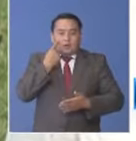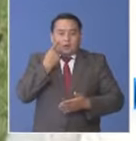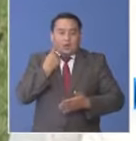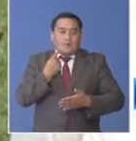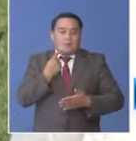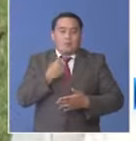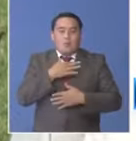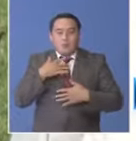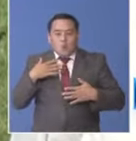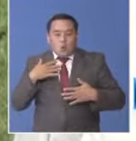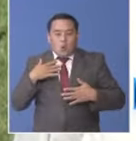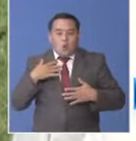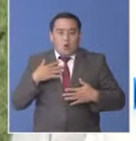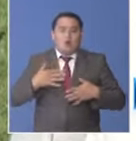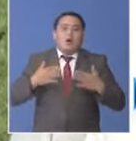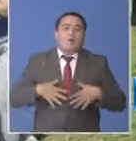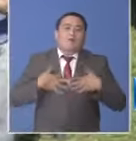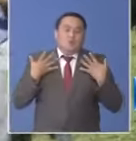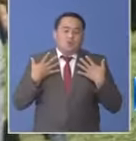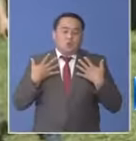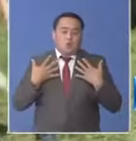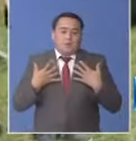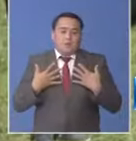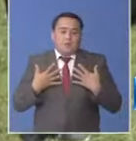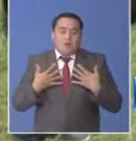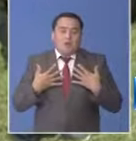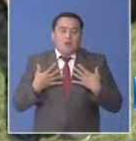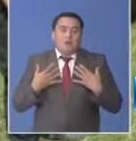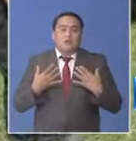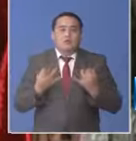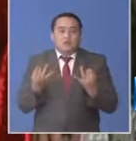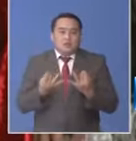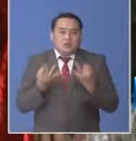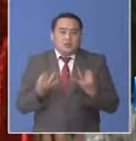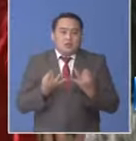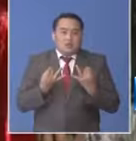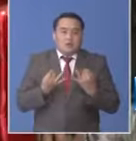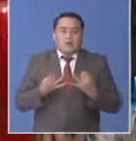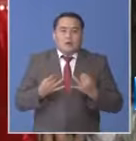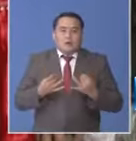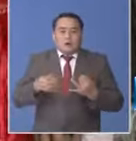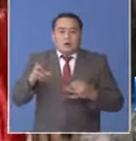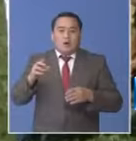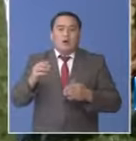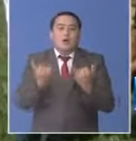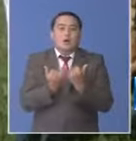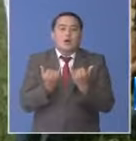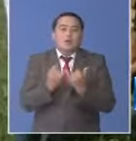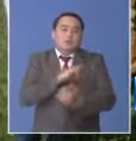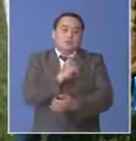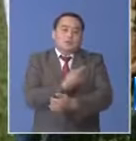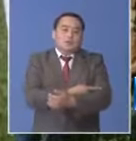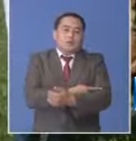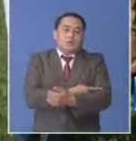– это многого стоит. Я восхищен. Особый интерес гостей вызвали богатыри. Поистине мужественные, крепкие и сильные.